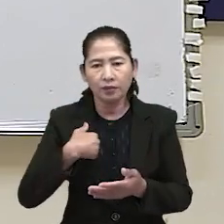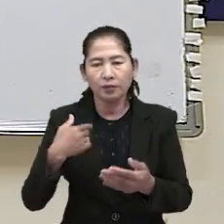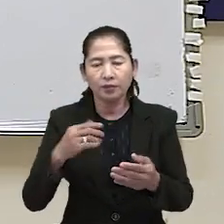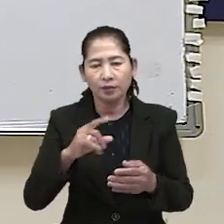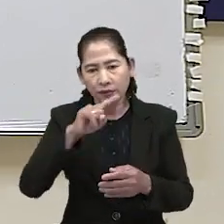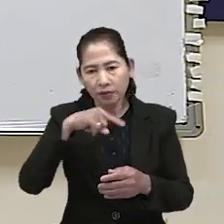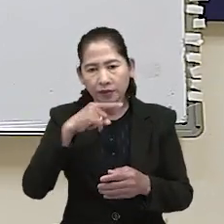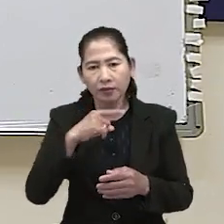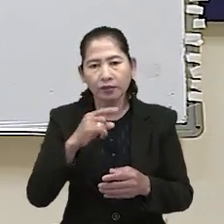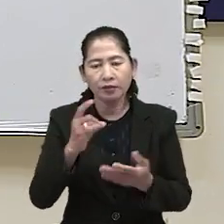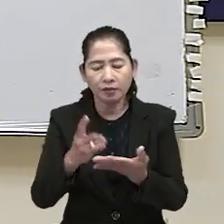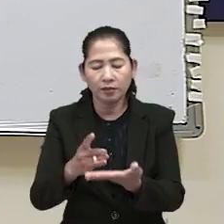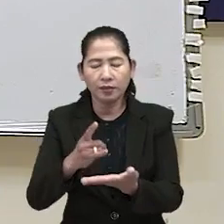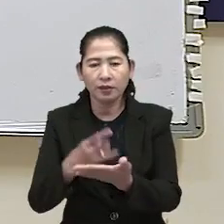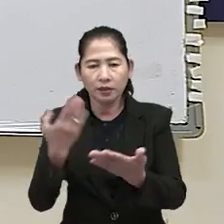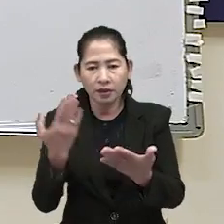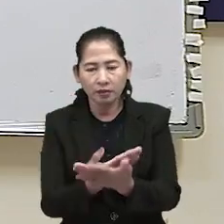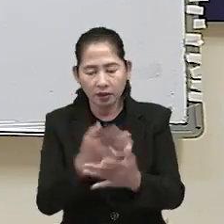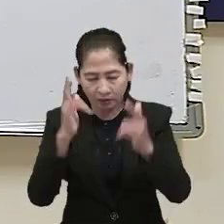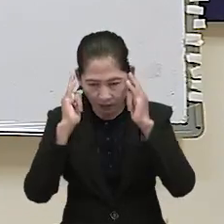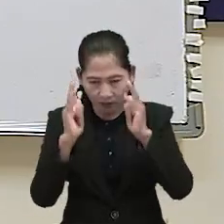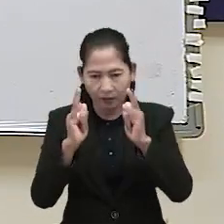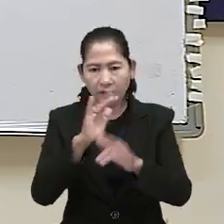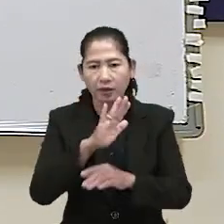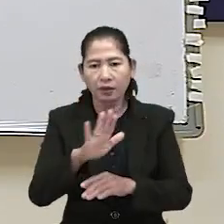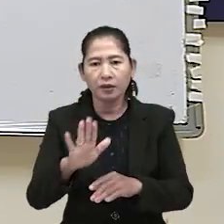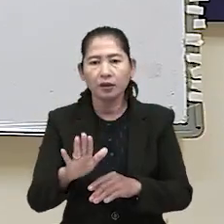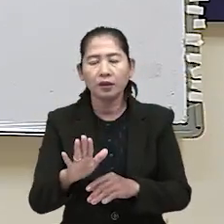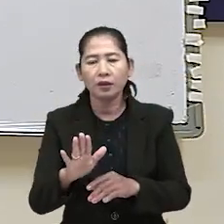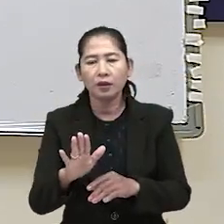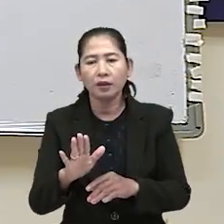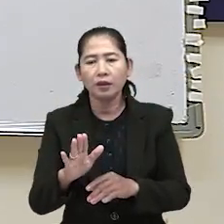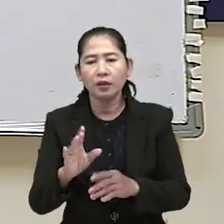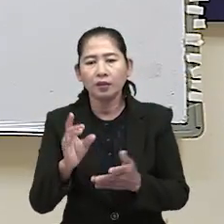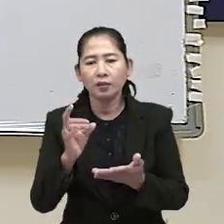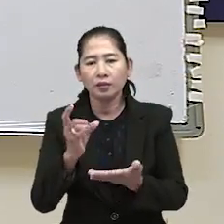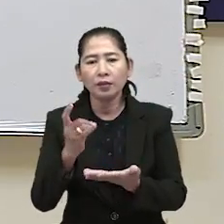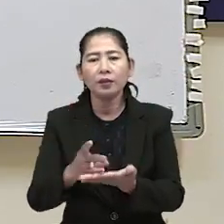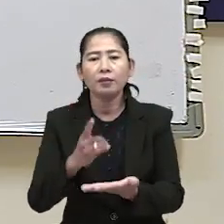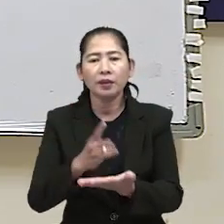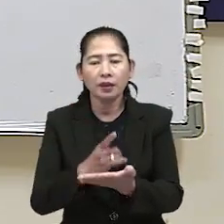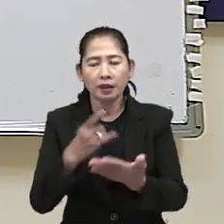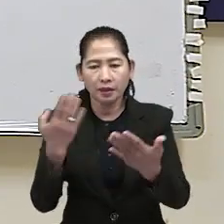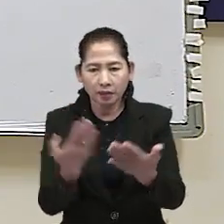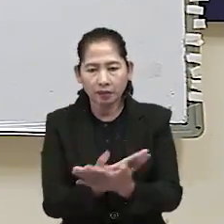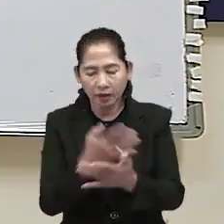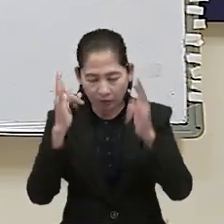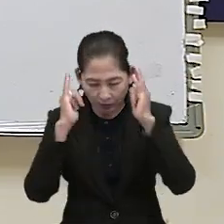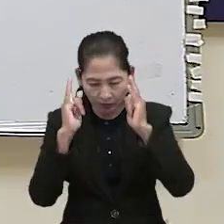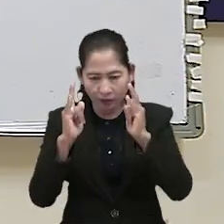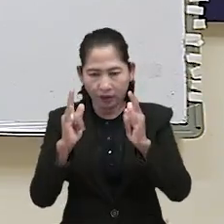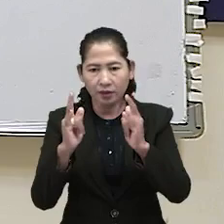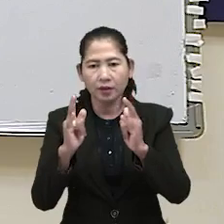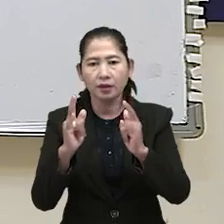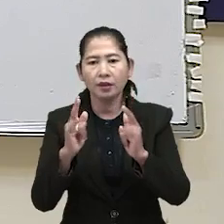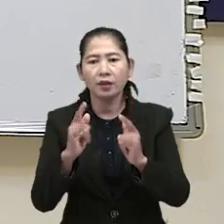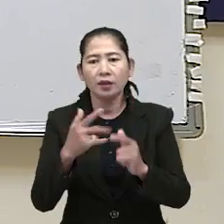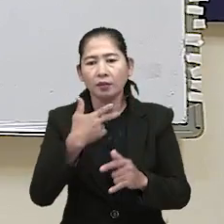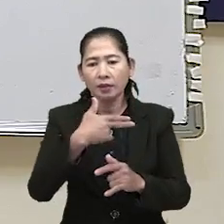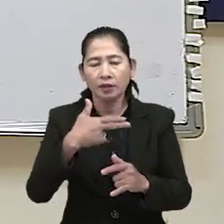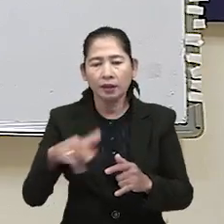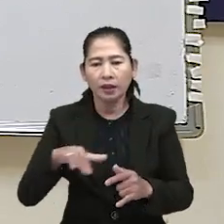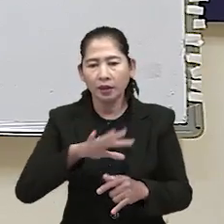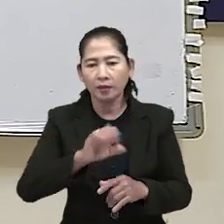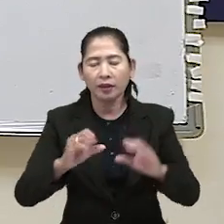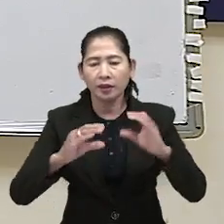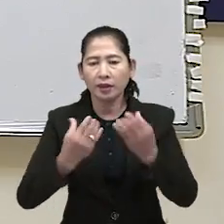nâng lược do một cái chia tham mây mùi tiện mộng người điên con, mến một cái chia tham mây con xong tổ, mì điên tham mây mùi tiện là con á, chẳng một cái chia cứ dương phi sạc mai thạ tị